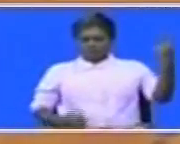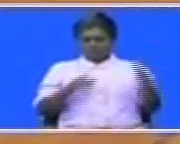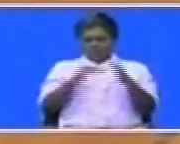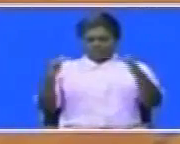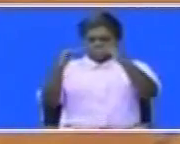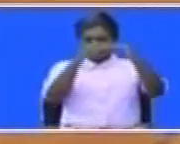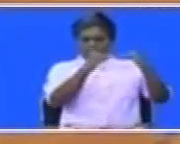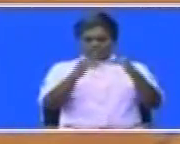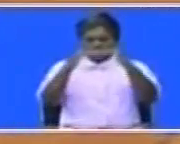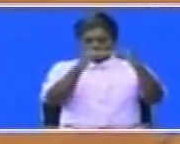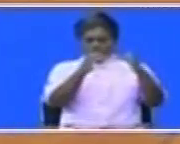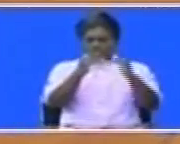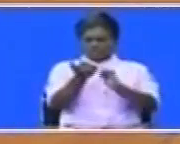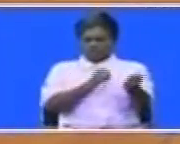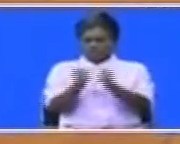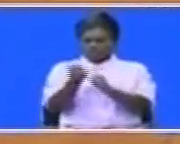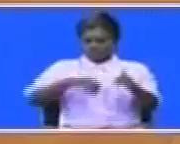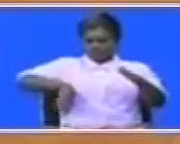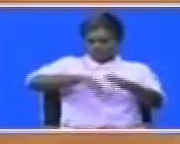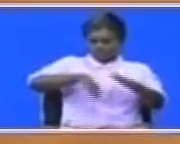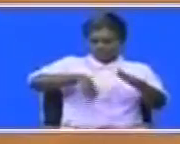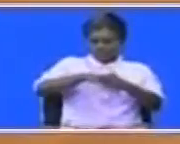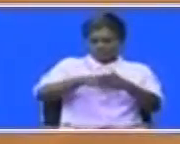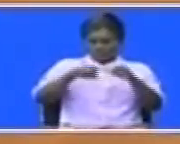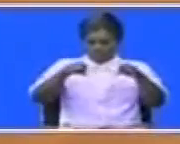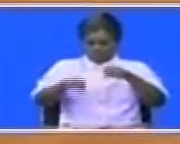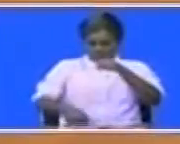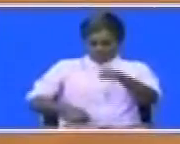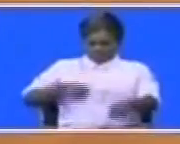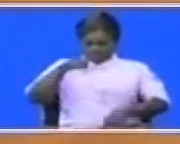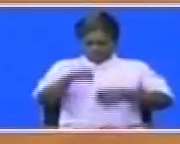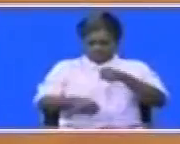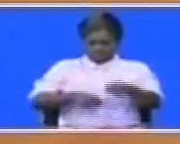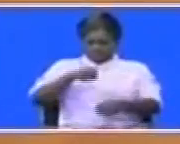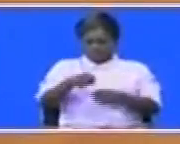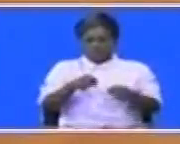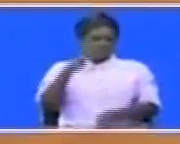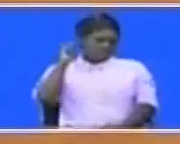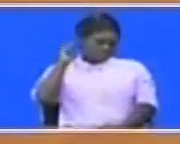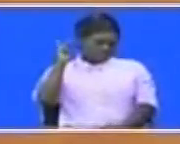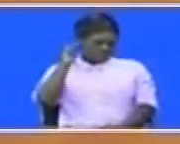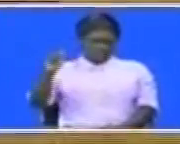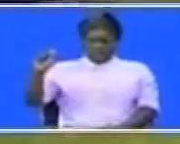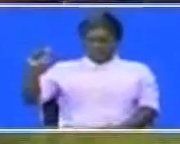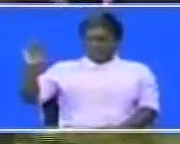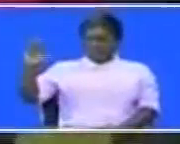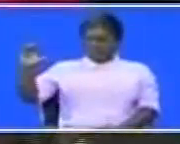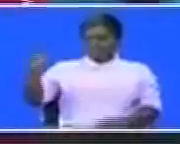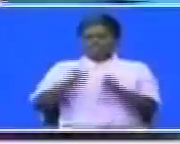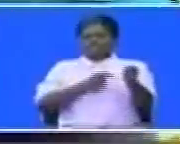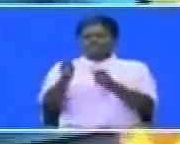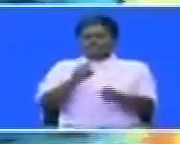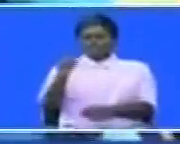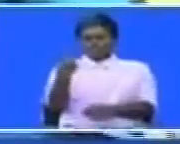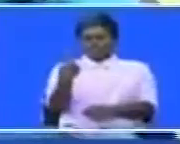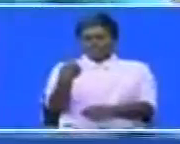FC katika finali ya mashindano ya soka ya waendeshaji bodaboda yaliyoandaliwa mjini Kisii. Equity FC walitawala kipindi cha kwanza